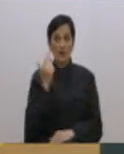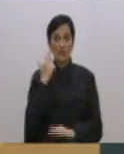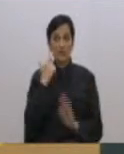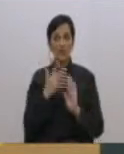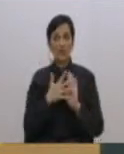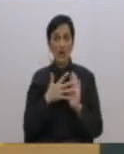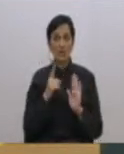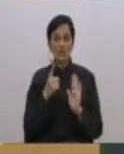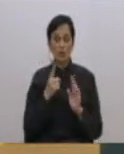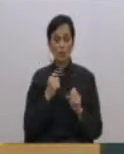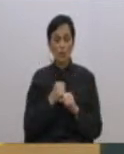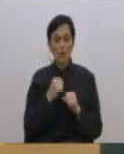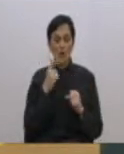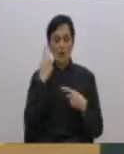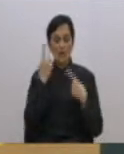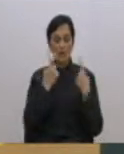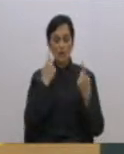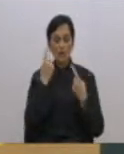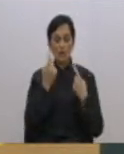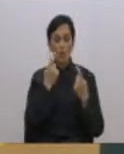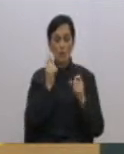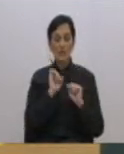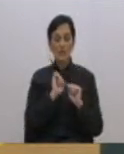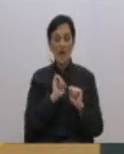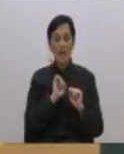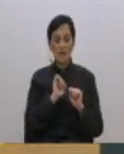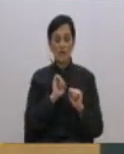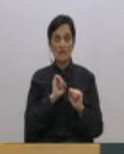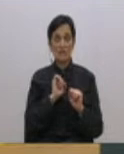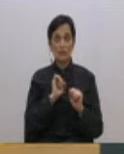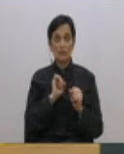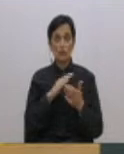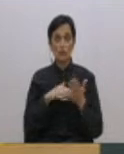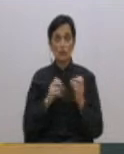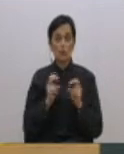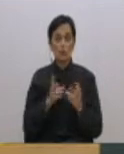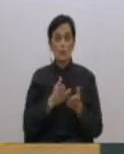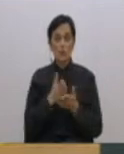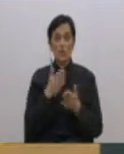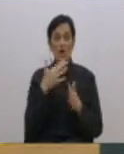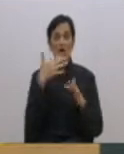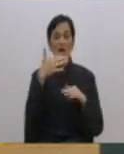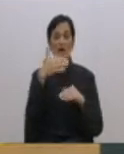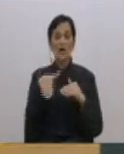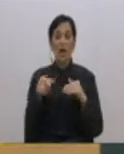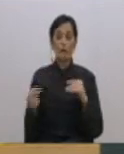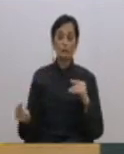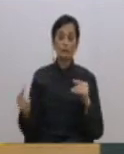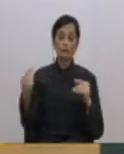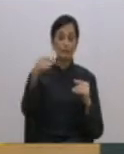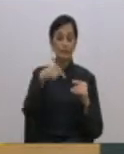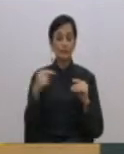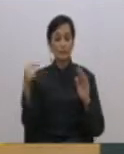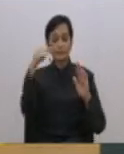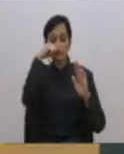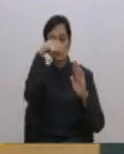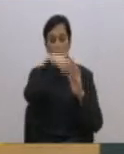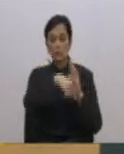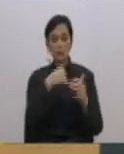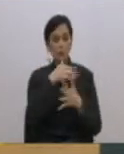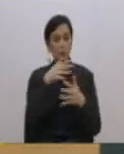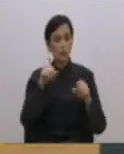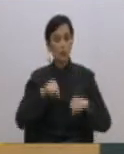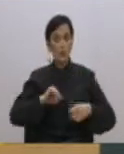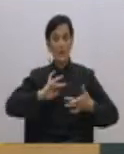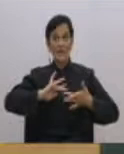დაკეთება ინფორმაციის დაცვის უსაფრთხოების მიზნით. Გარედან შეხება მასში შეუძლებელი იქნება და ასევე